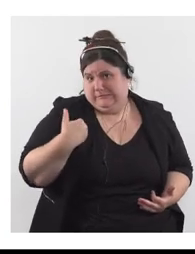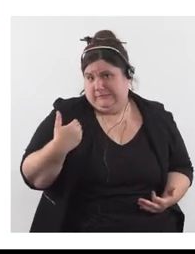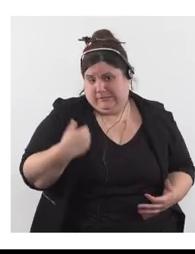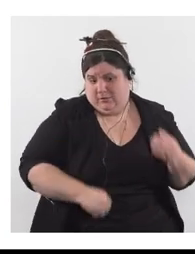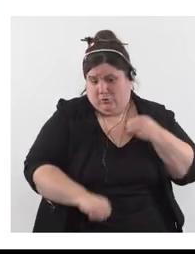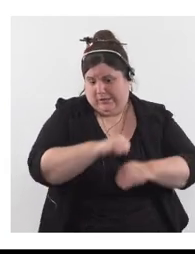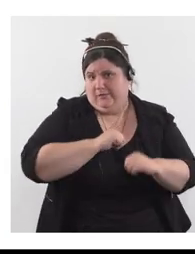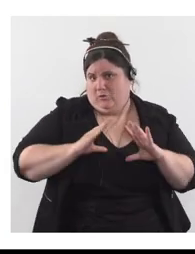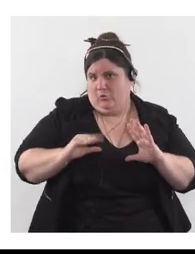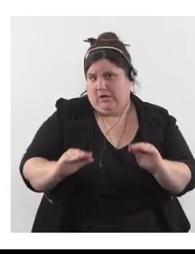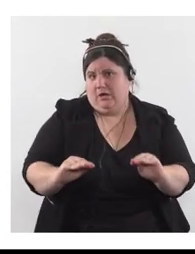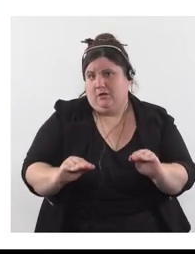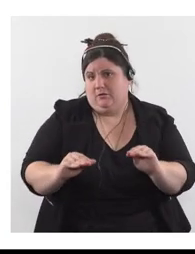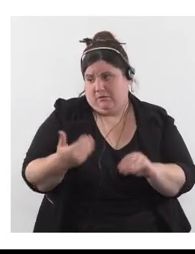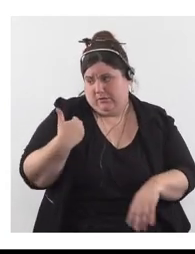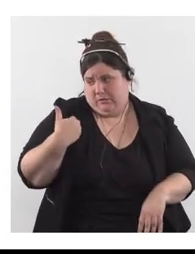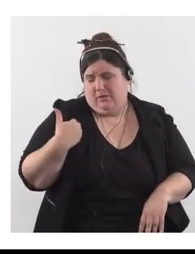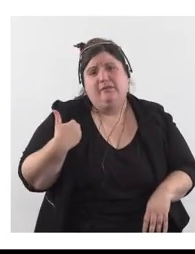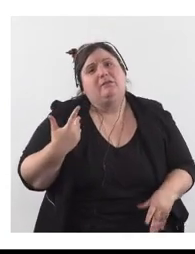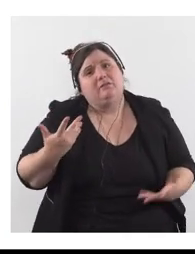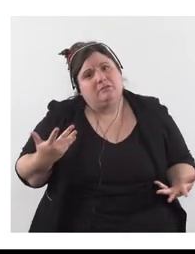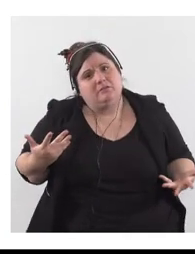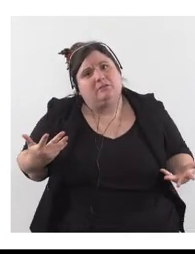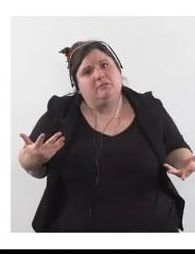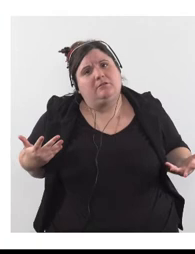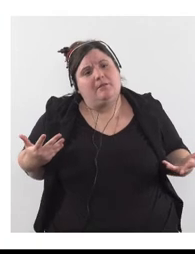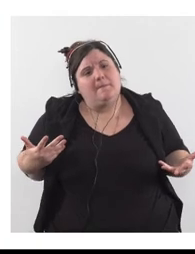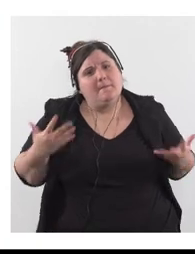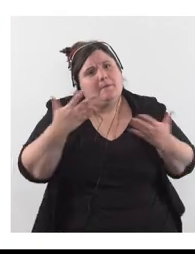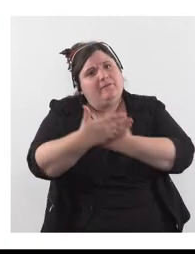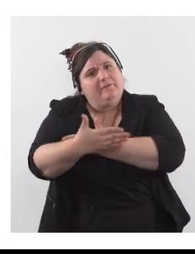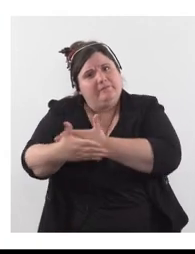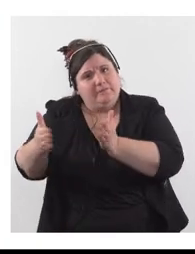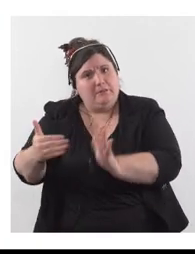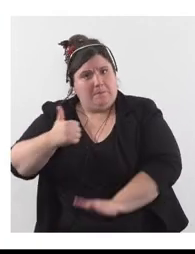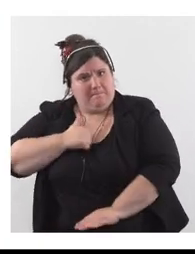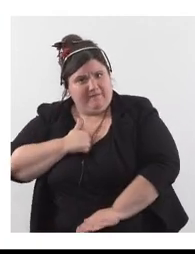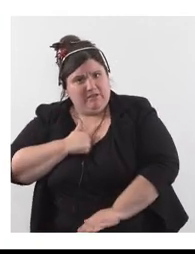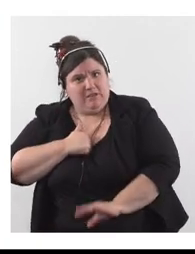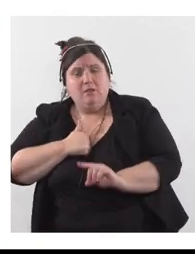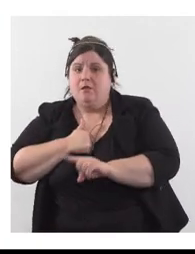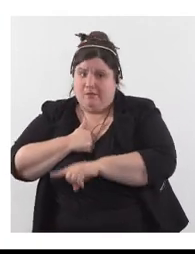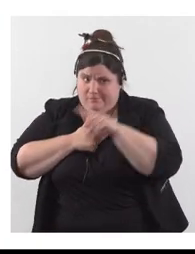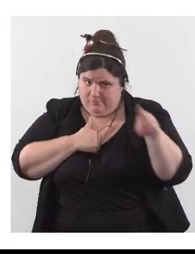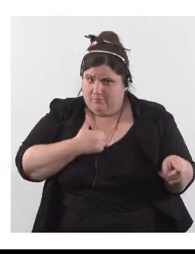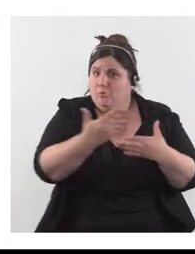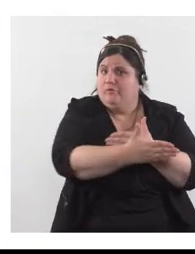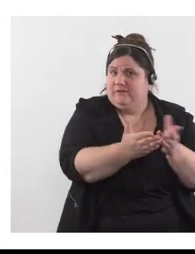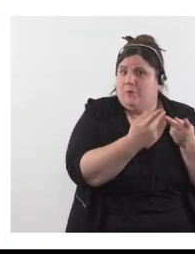C'est quelque chose que nous avons introduit au cours des dernières années dans le secteur public. Et très